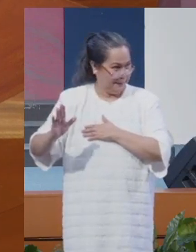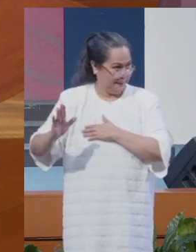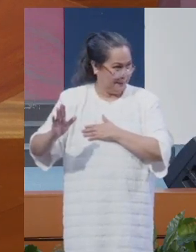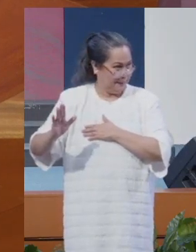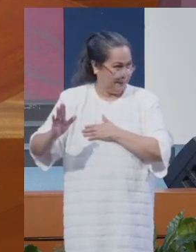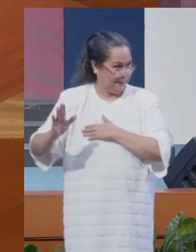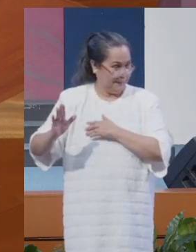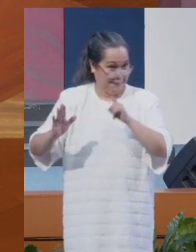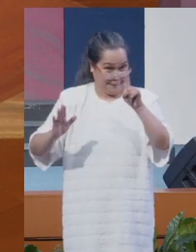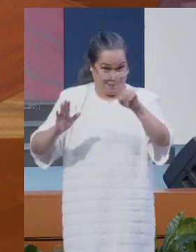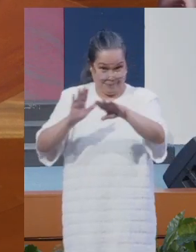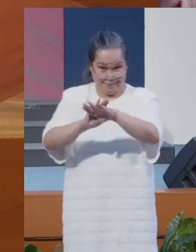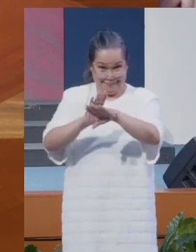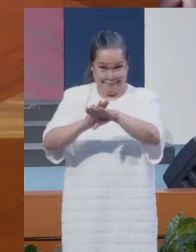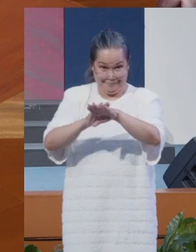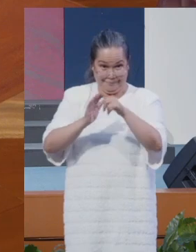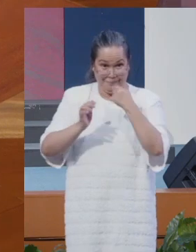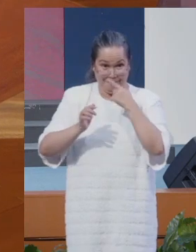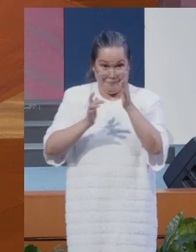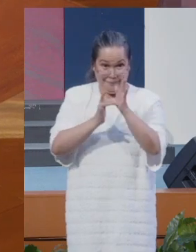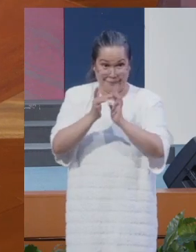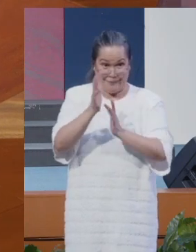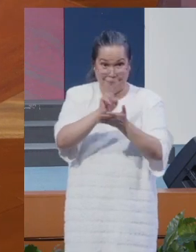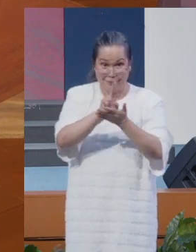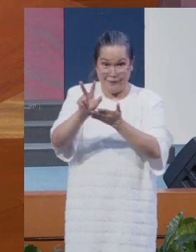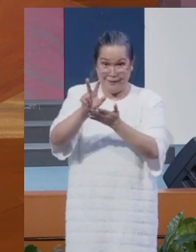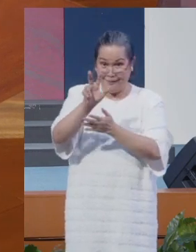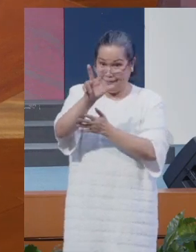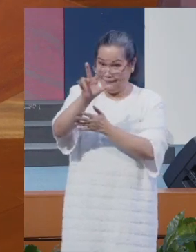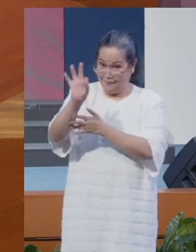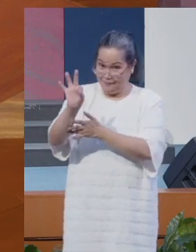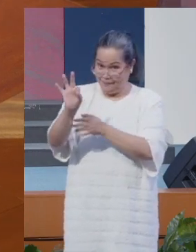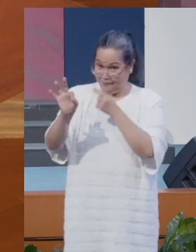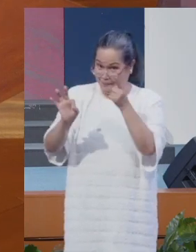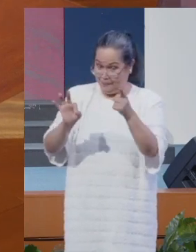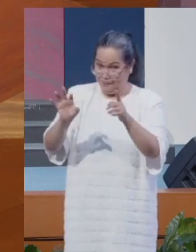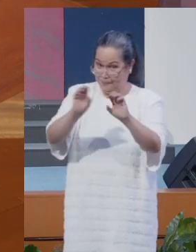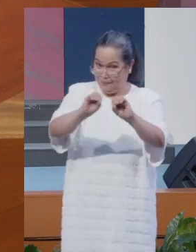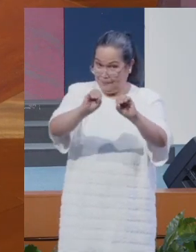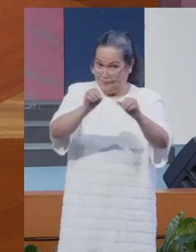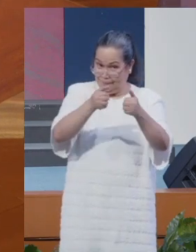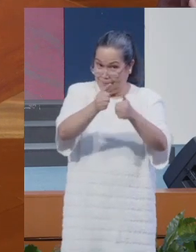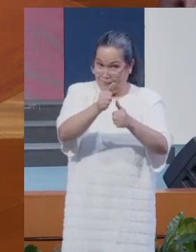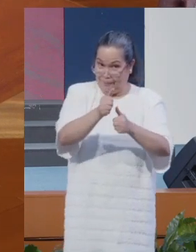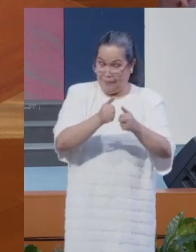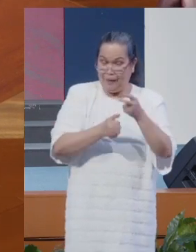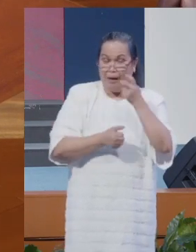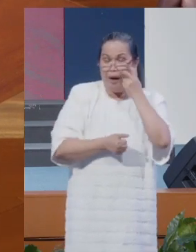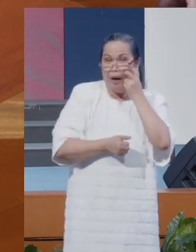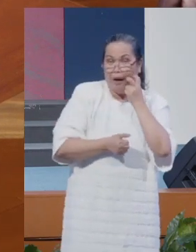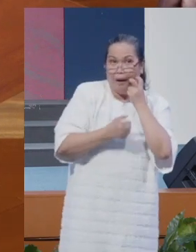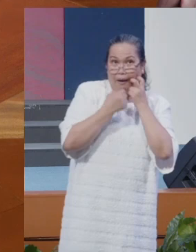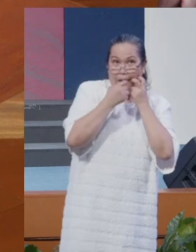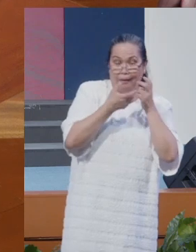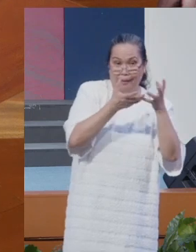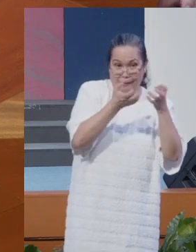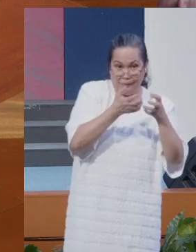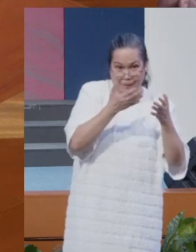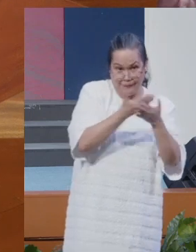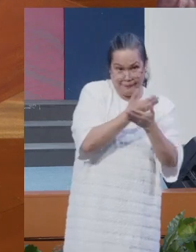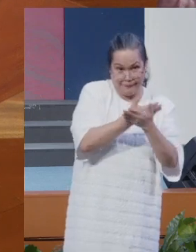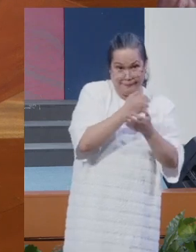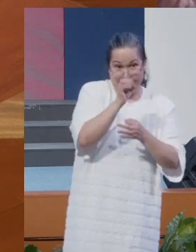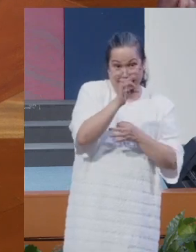Isa pang babala ang binitawan ng Panginoon. Tingnan niyo yung verse 39, napansin niyo ba? "And no one after drinking old wine desires new."